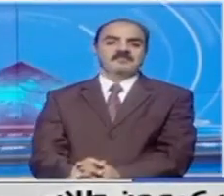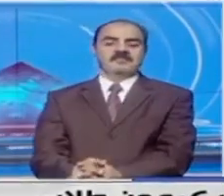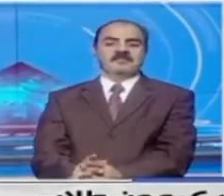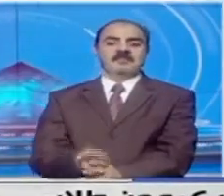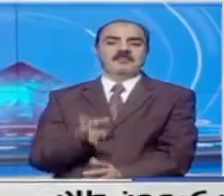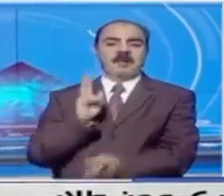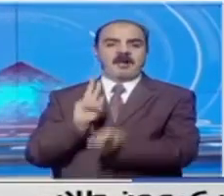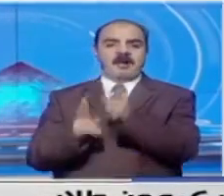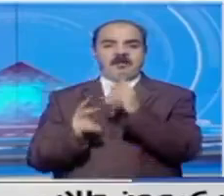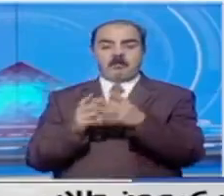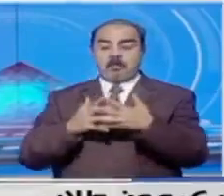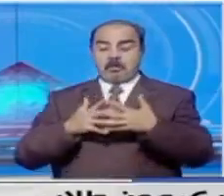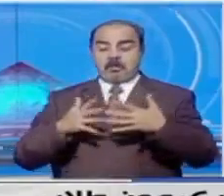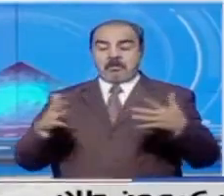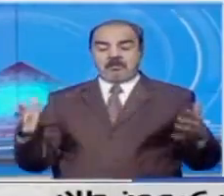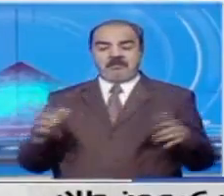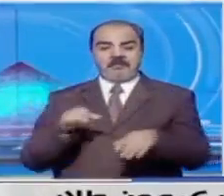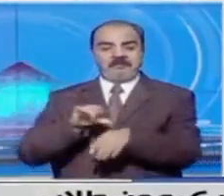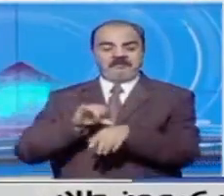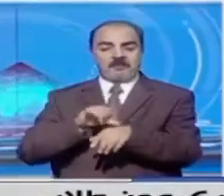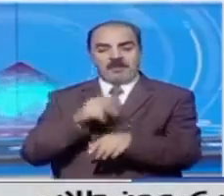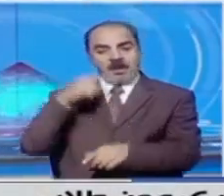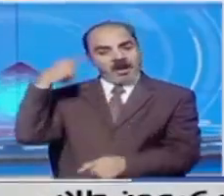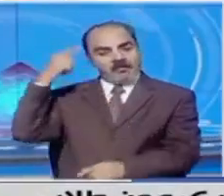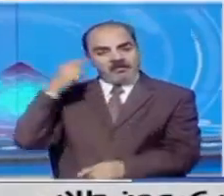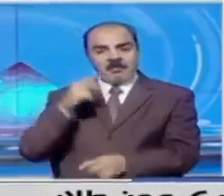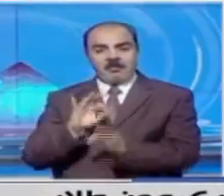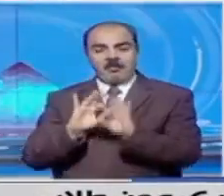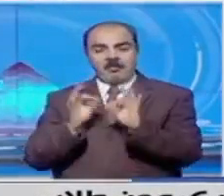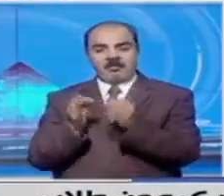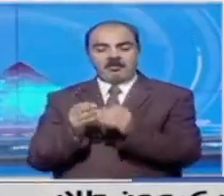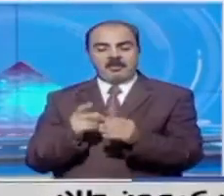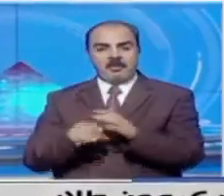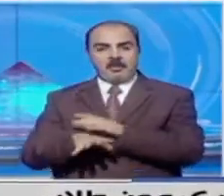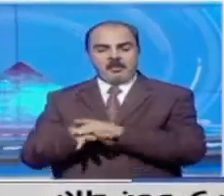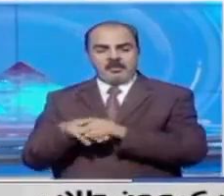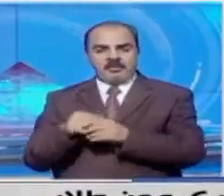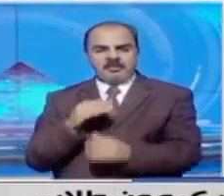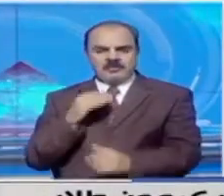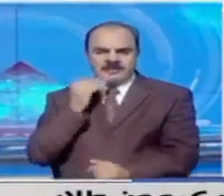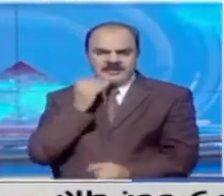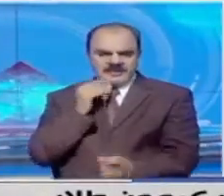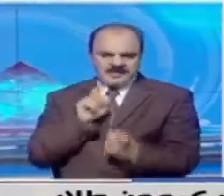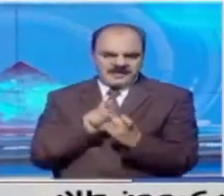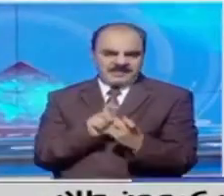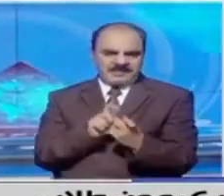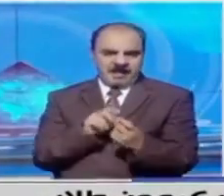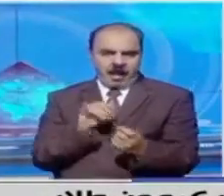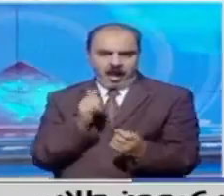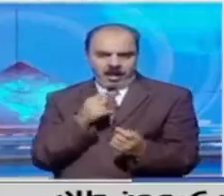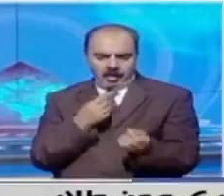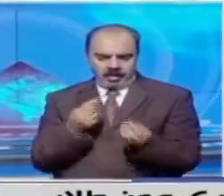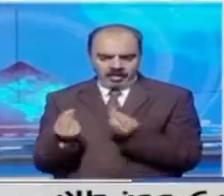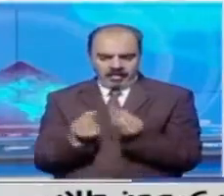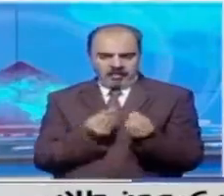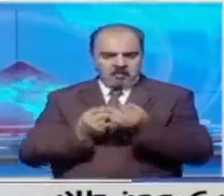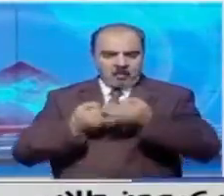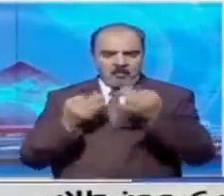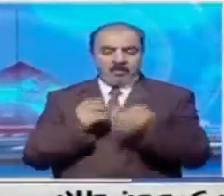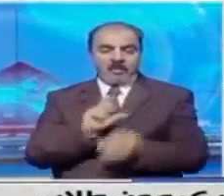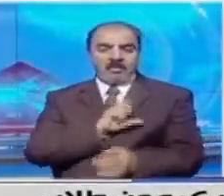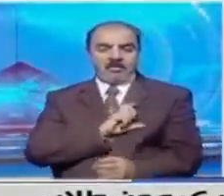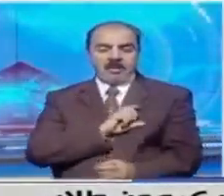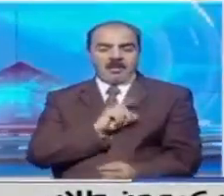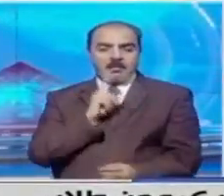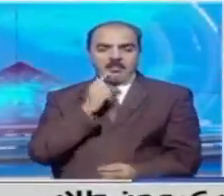في احتفالية كبرى بمركز الأزهر للمؤتمرات توج مشروع تحدي القراءة العربي في دورته السابعة الطالب